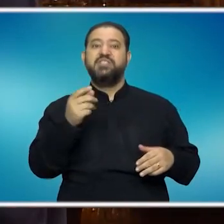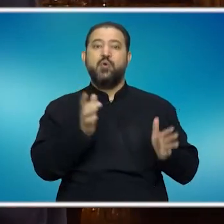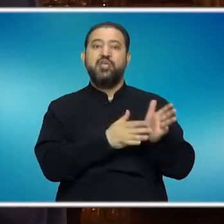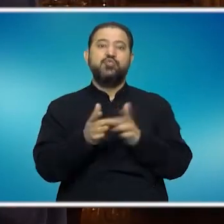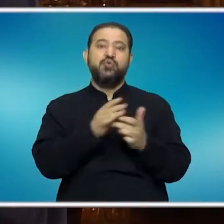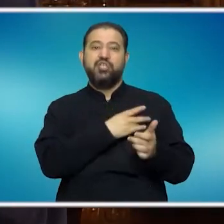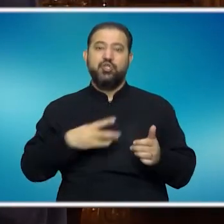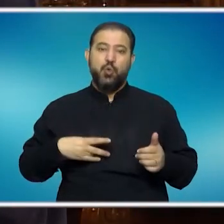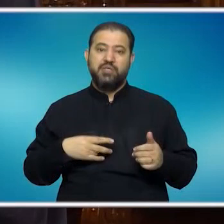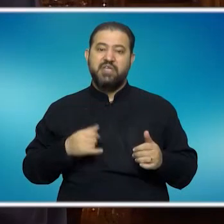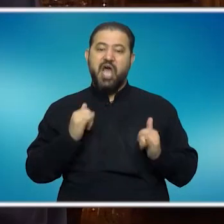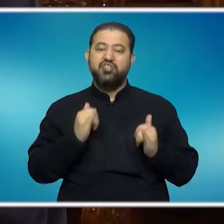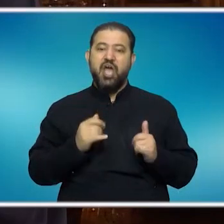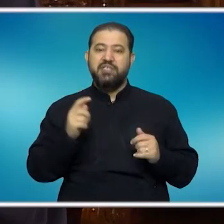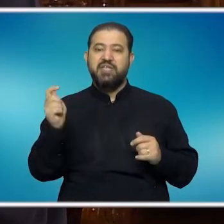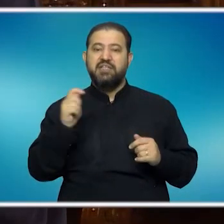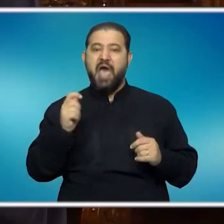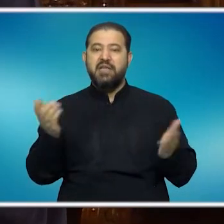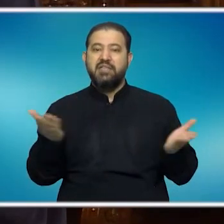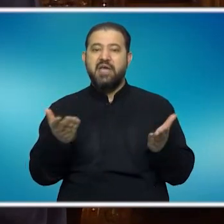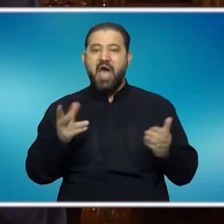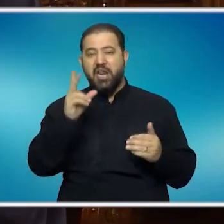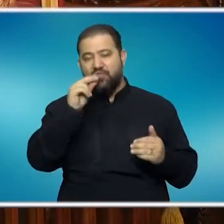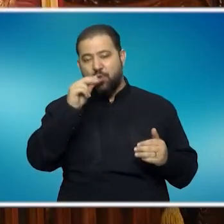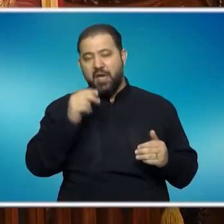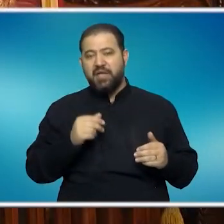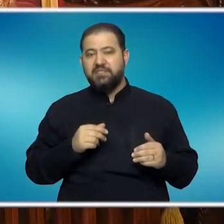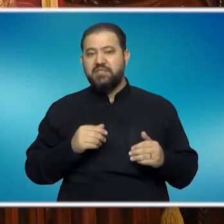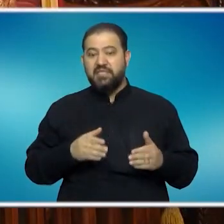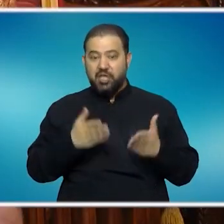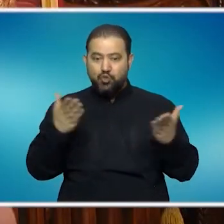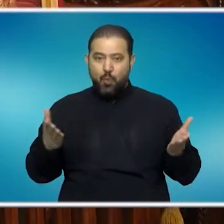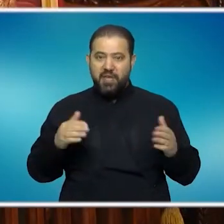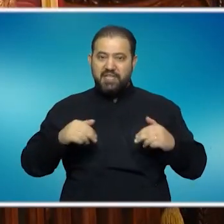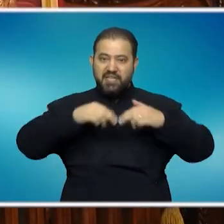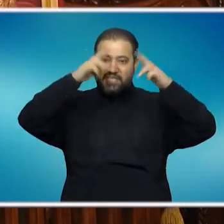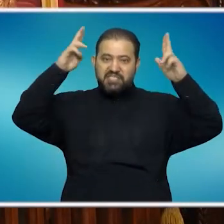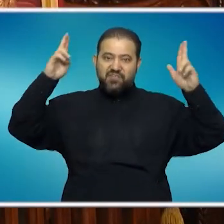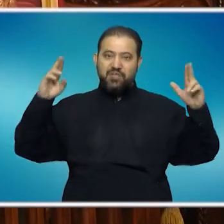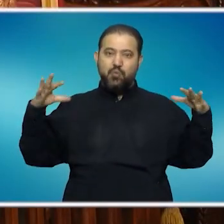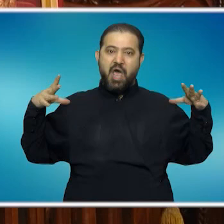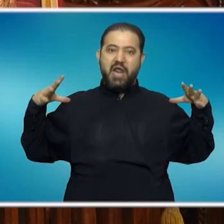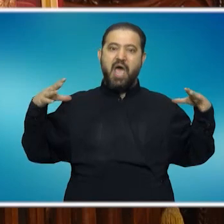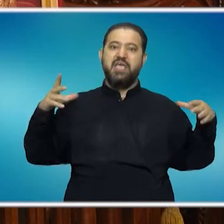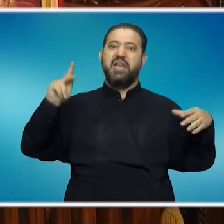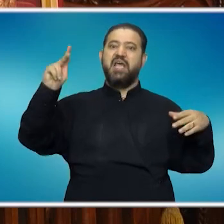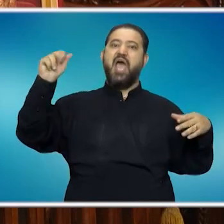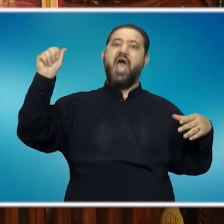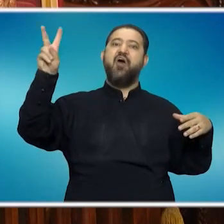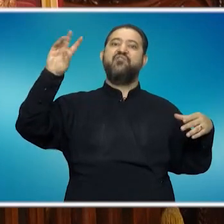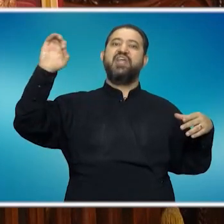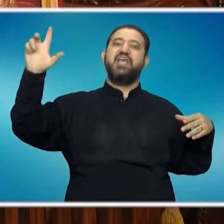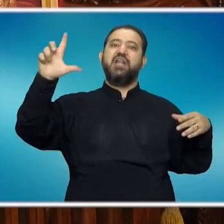care vorbeați mai devreme și descoperită într-o mică parte de către Arhanghelul Gavril, cum foarte frumos a spus mai devreme, a